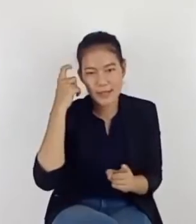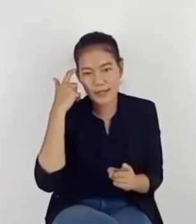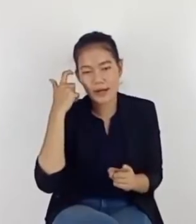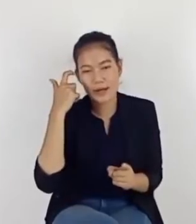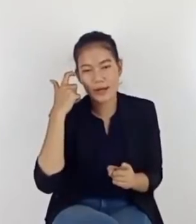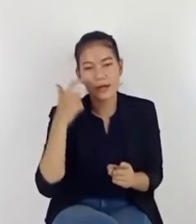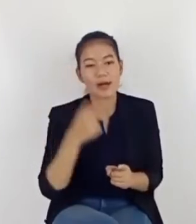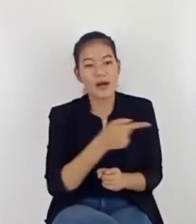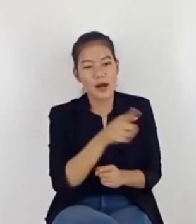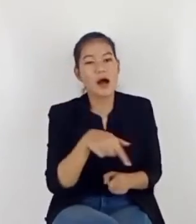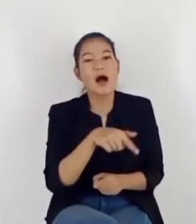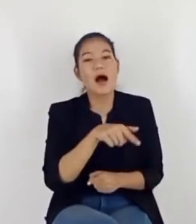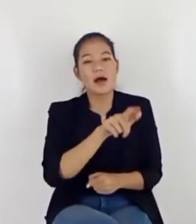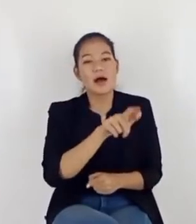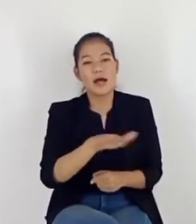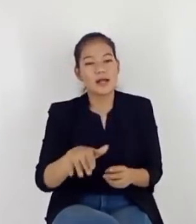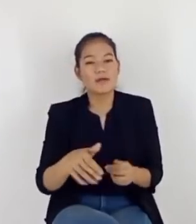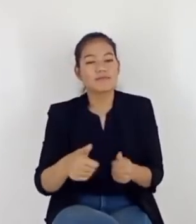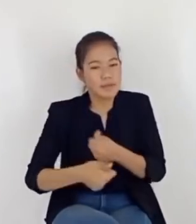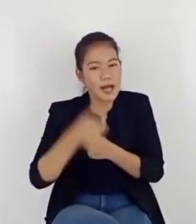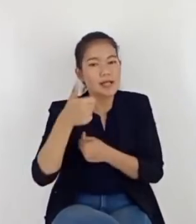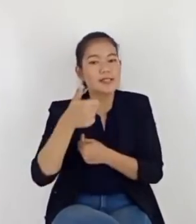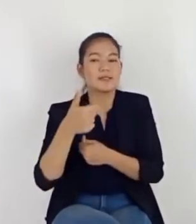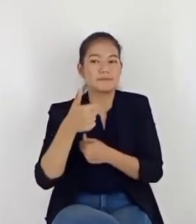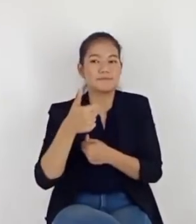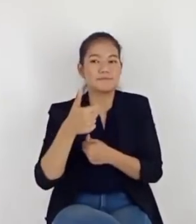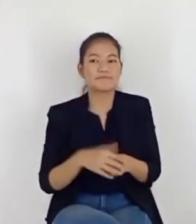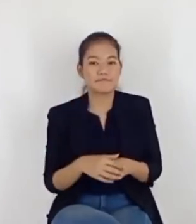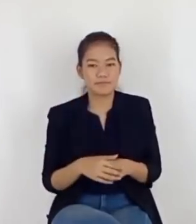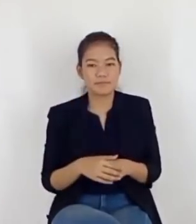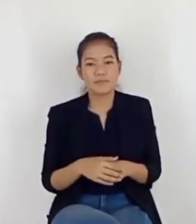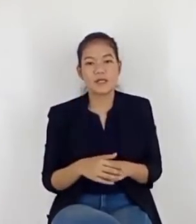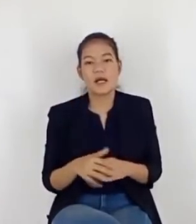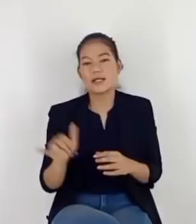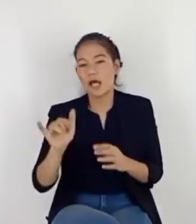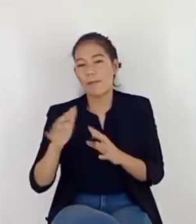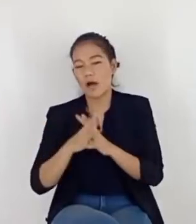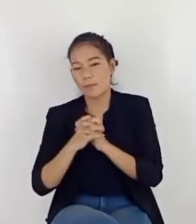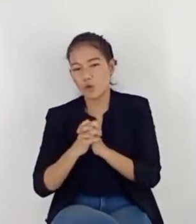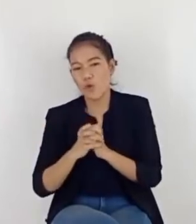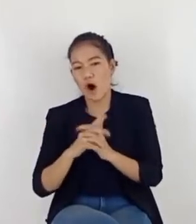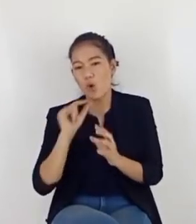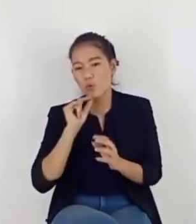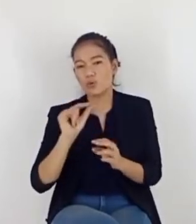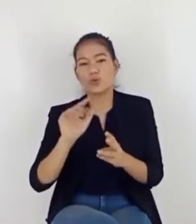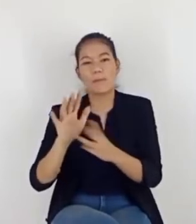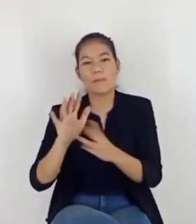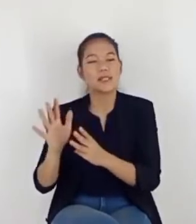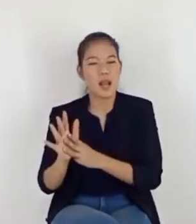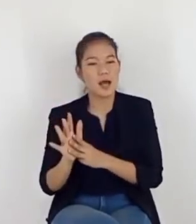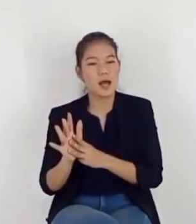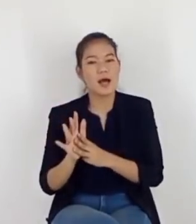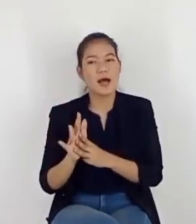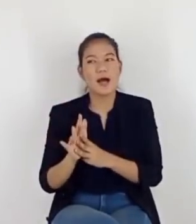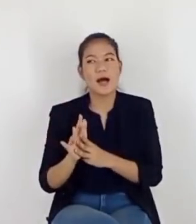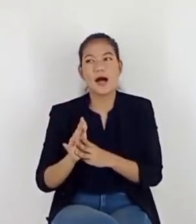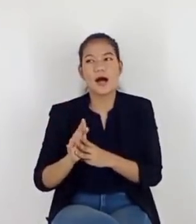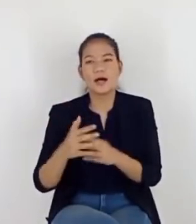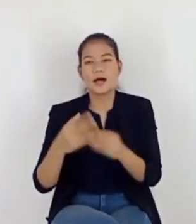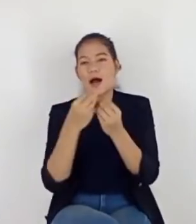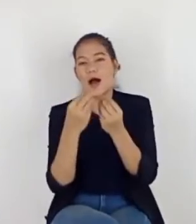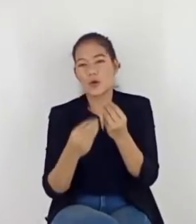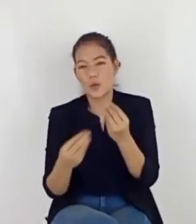Dan biarlah mereka berhasil dalam belajarnya. Demikian juga kami berdoa untuk pergumulan dari setiap anggota